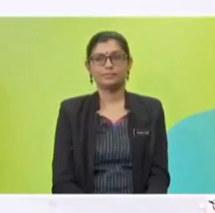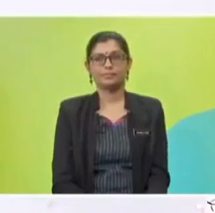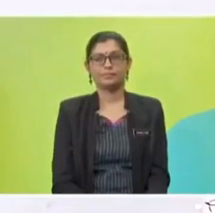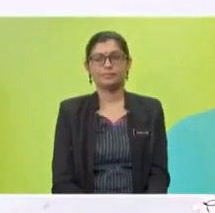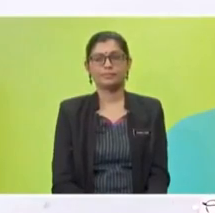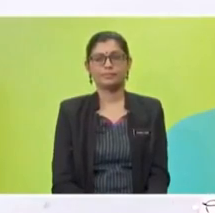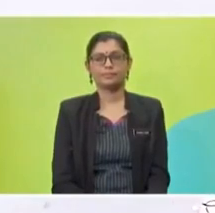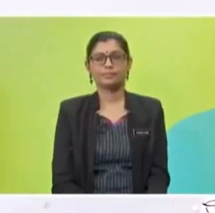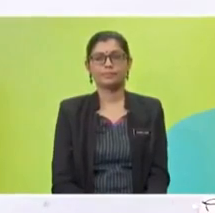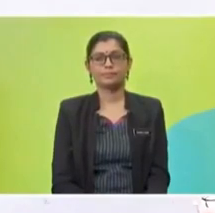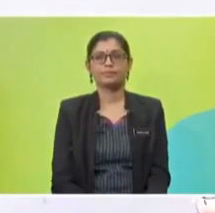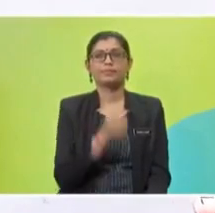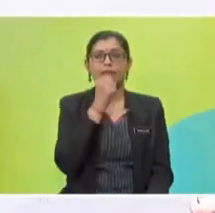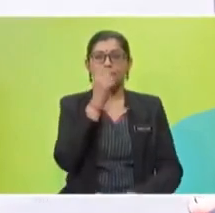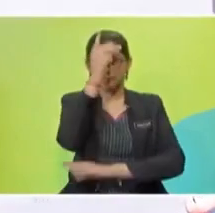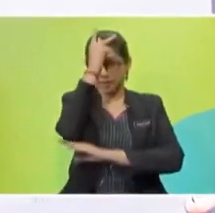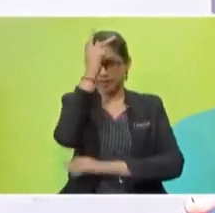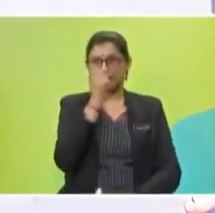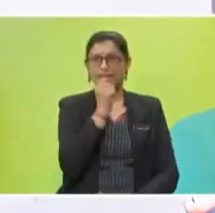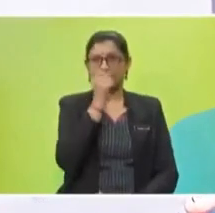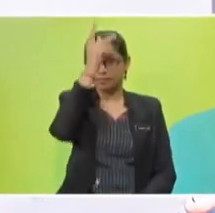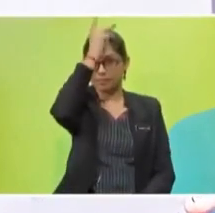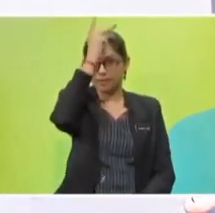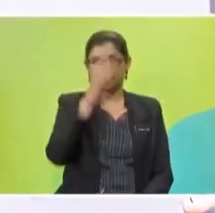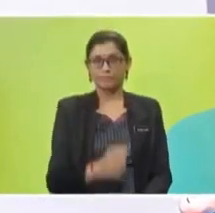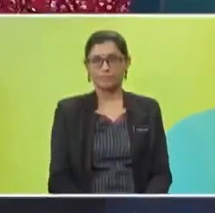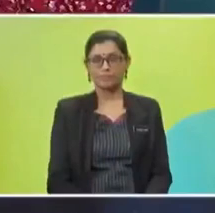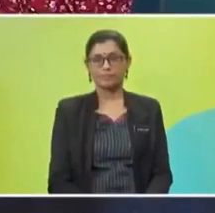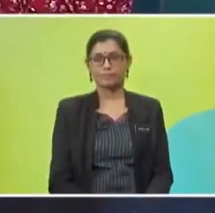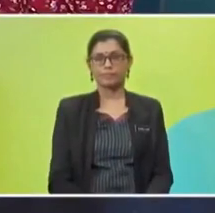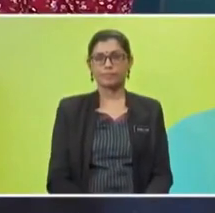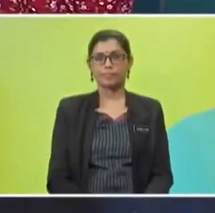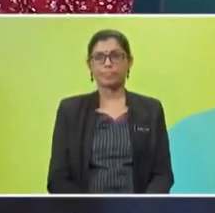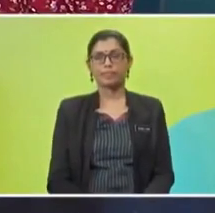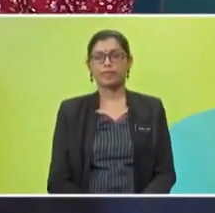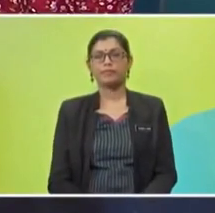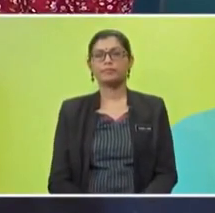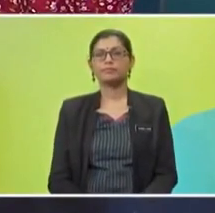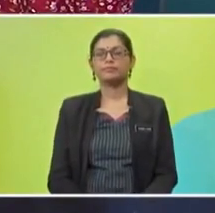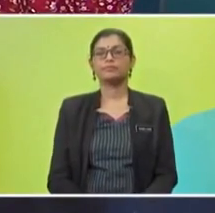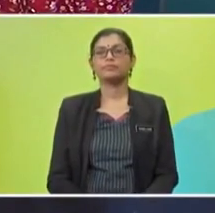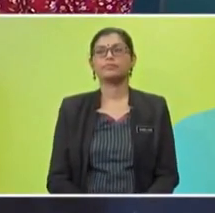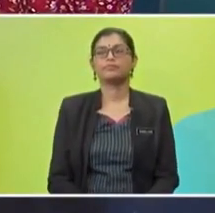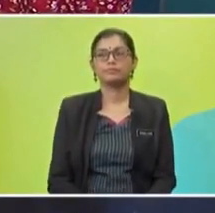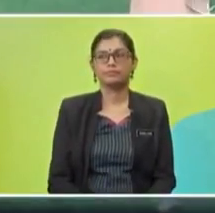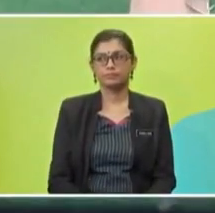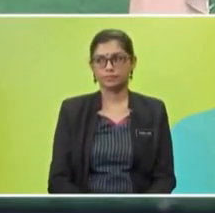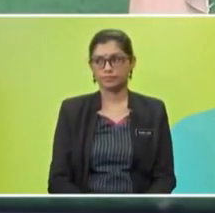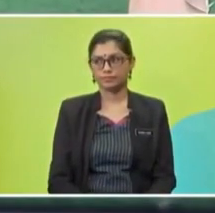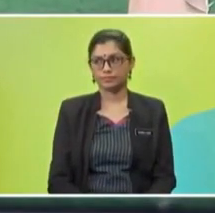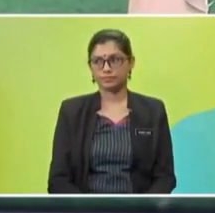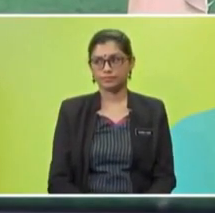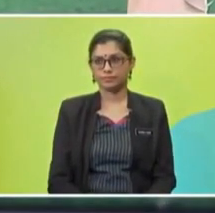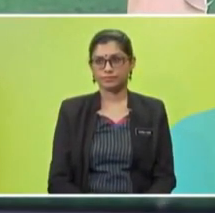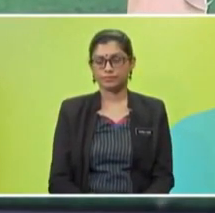oke Ini adalah kambing opo aneh-aneh Oke Disini di sini oke